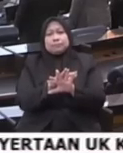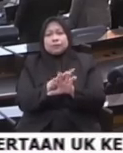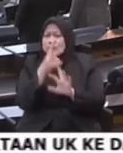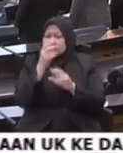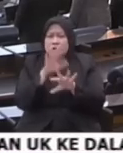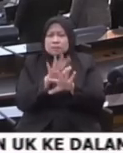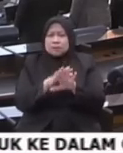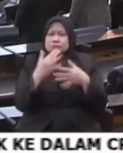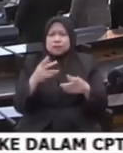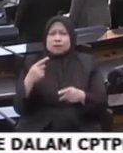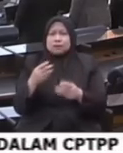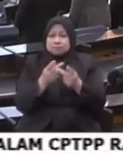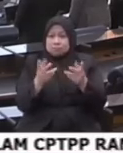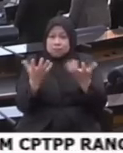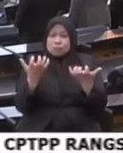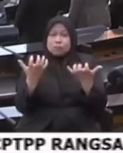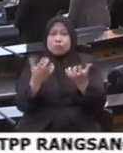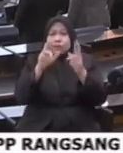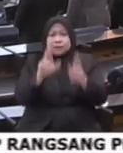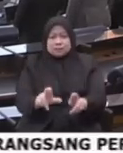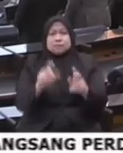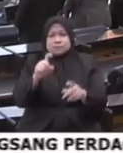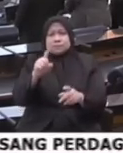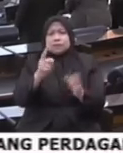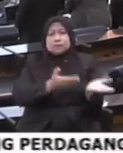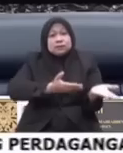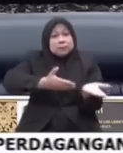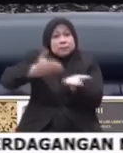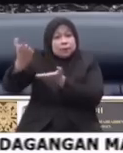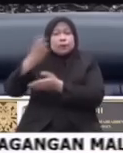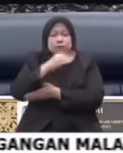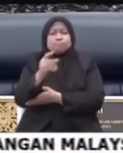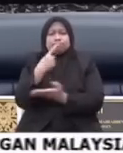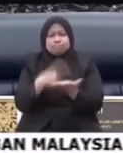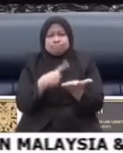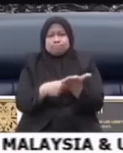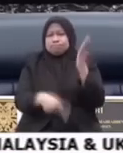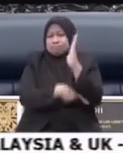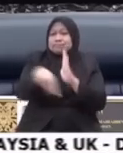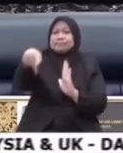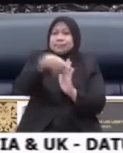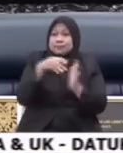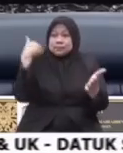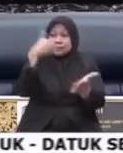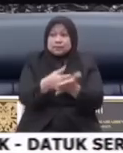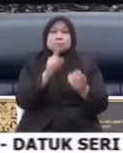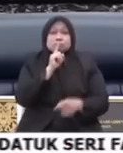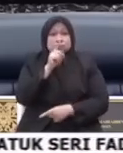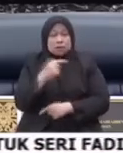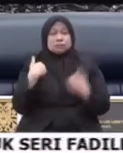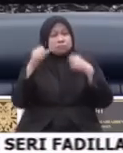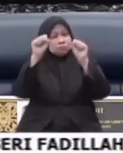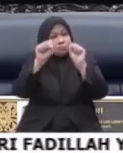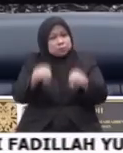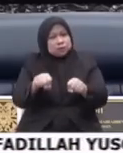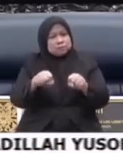sudah ramai daripada kalangan rakyat yang melakukan pegawai Ini dibawa dan dibahaskan dalam parimun sehingga sanggup ada yang